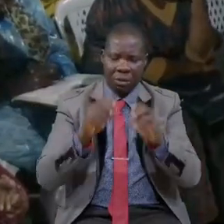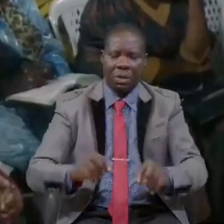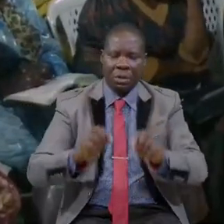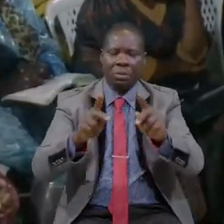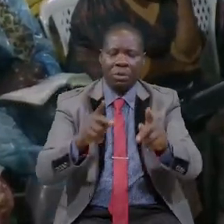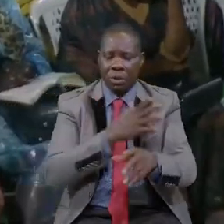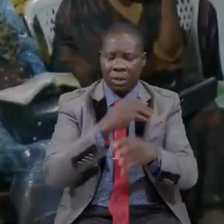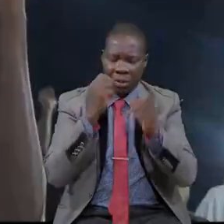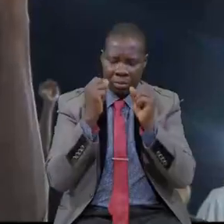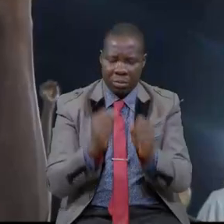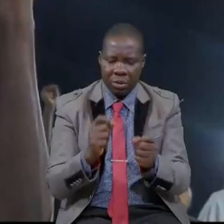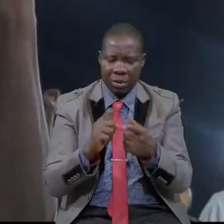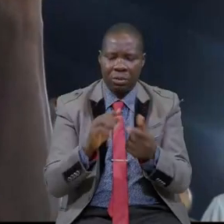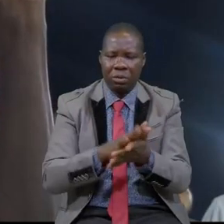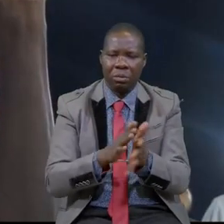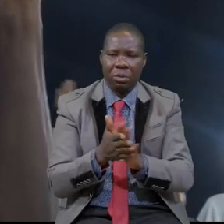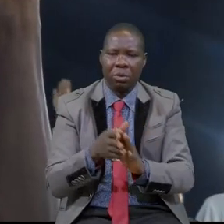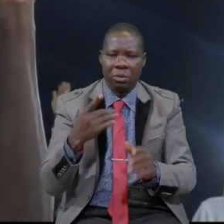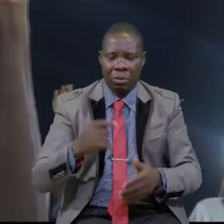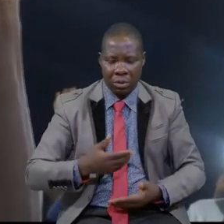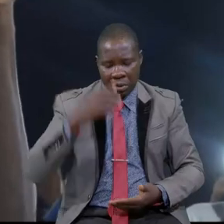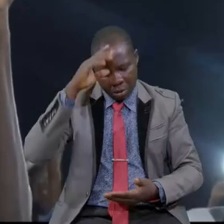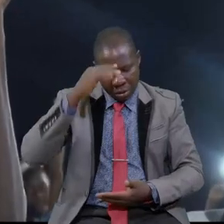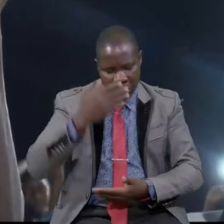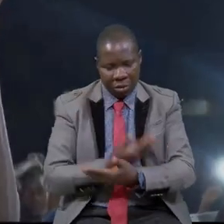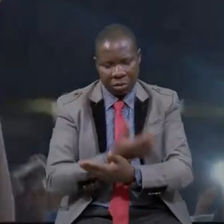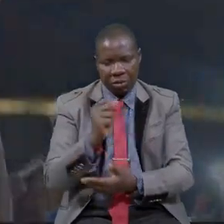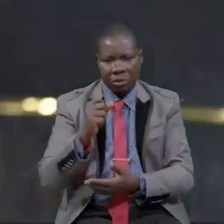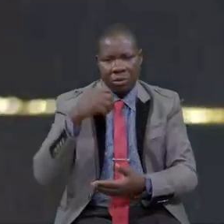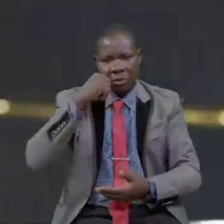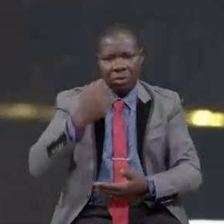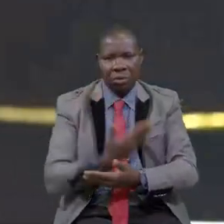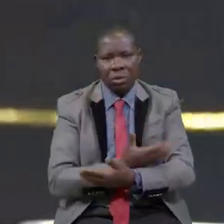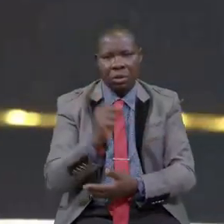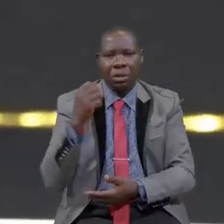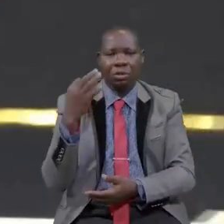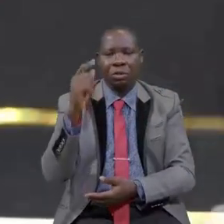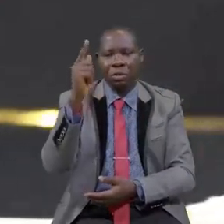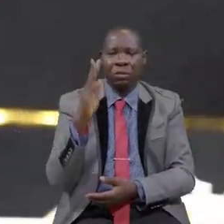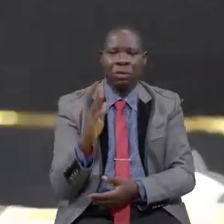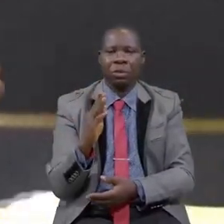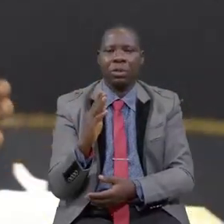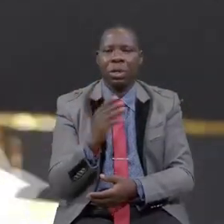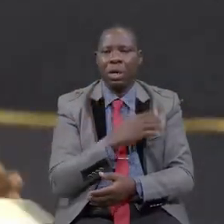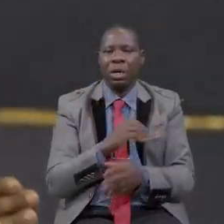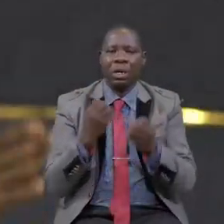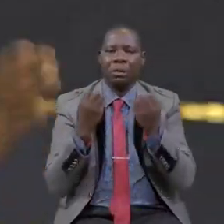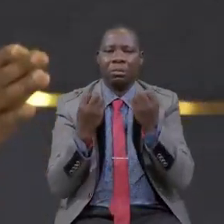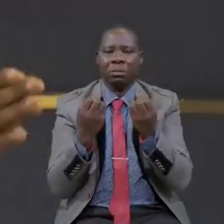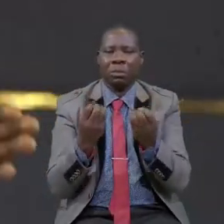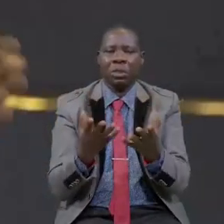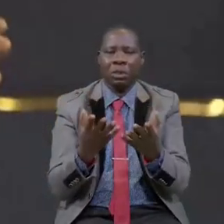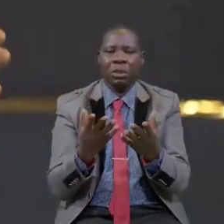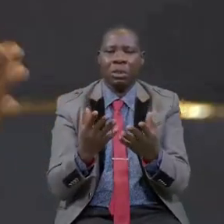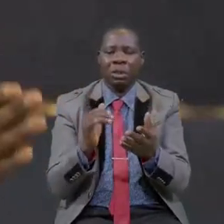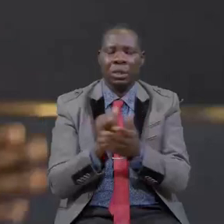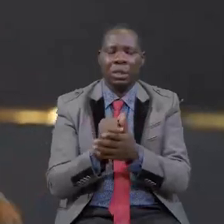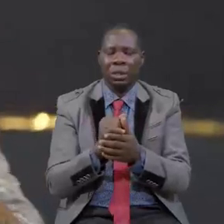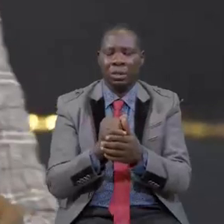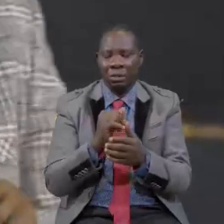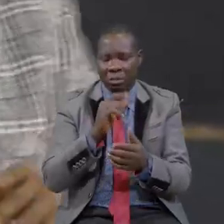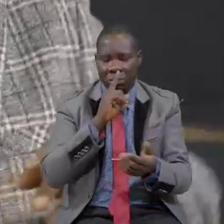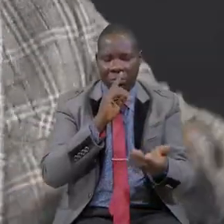de devenir enfants de Dieu. Fille de Dieu, et tous ceux qui croient en son